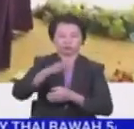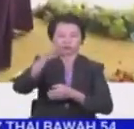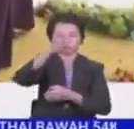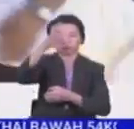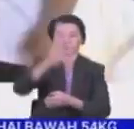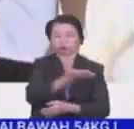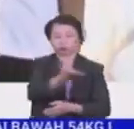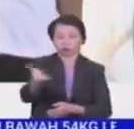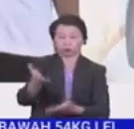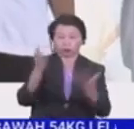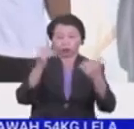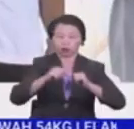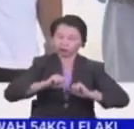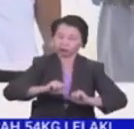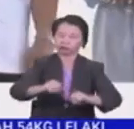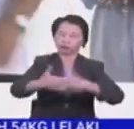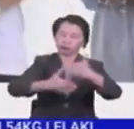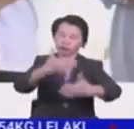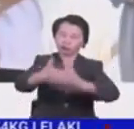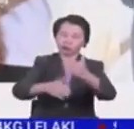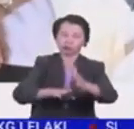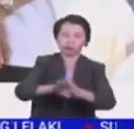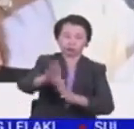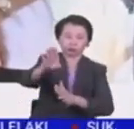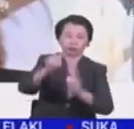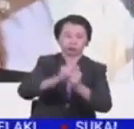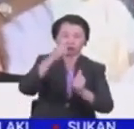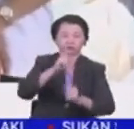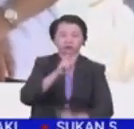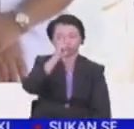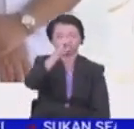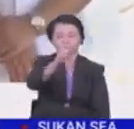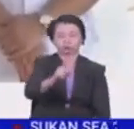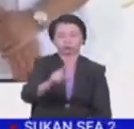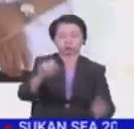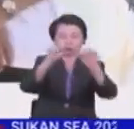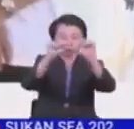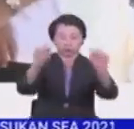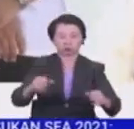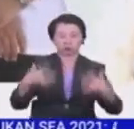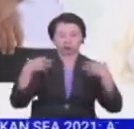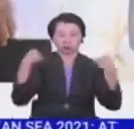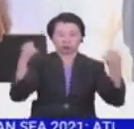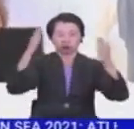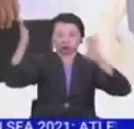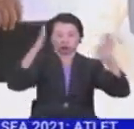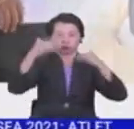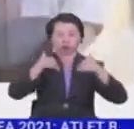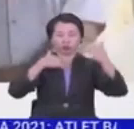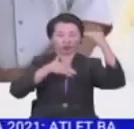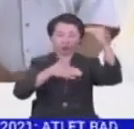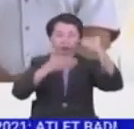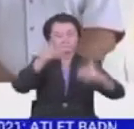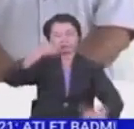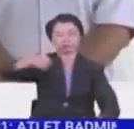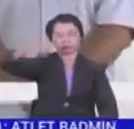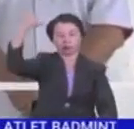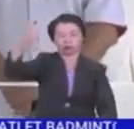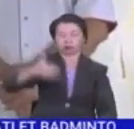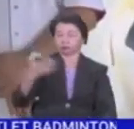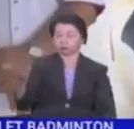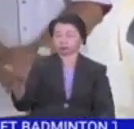yang ada mereka diharap akan terus maju kehadapan demi memastikan sistem kesehatan gak ada berada pada tahap terbaik